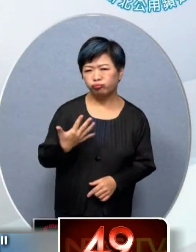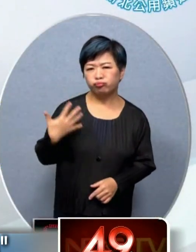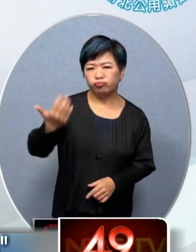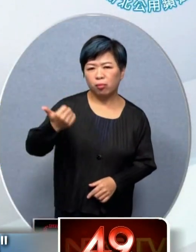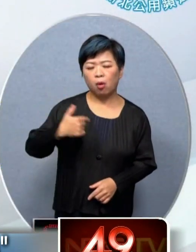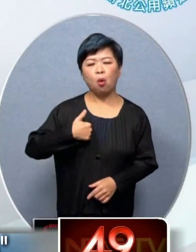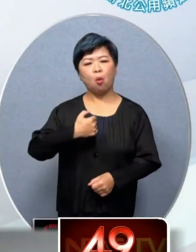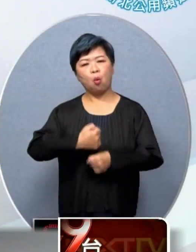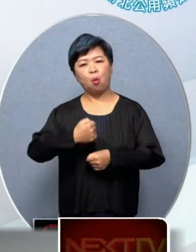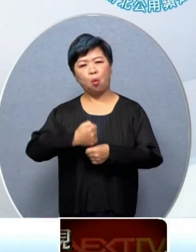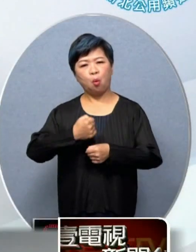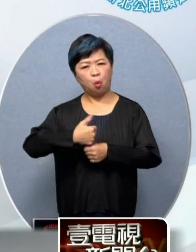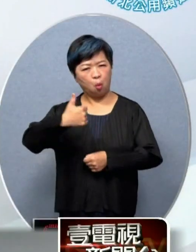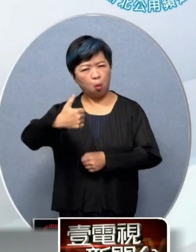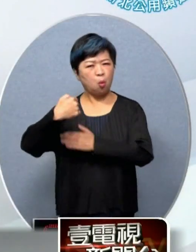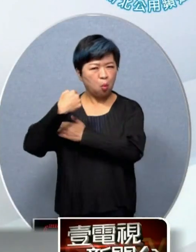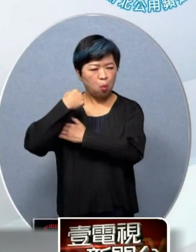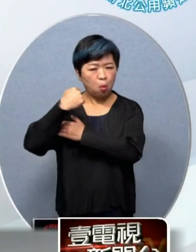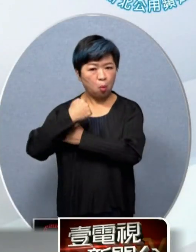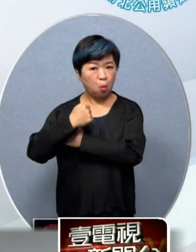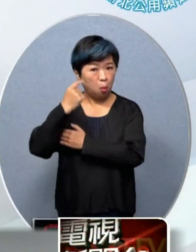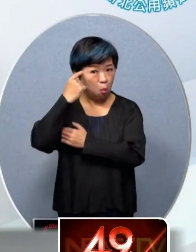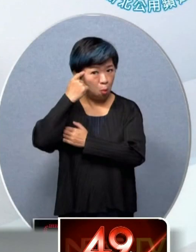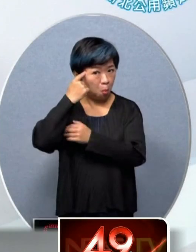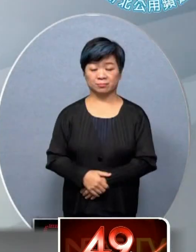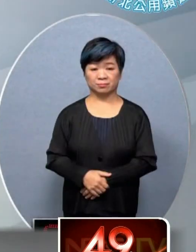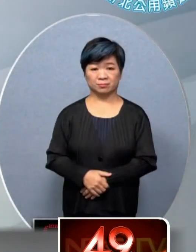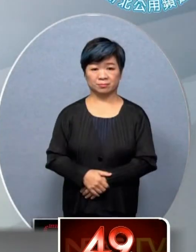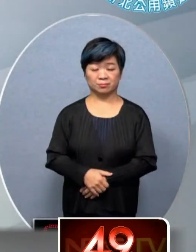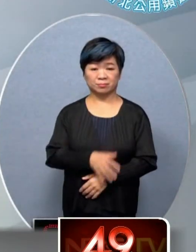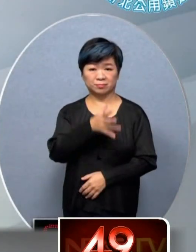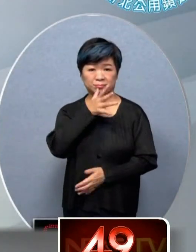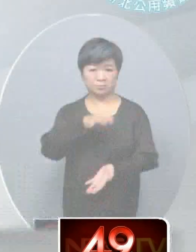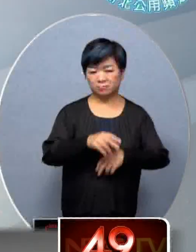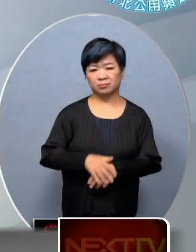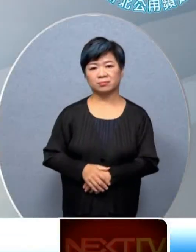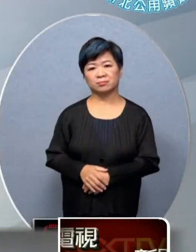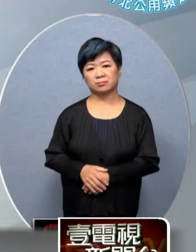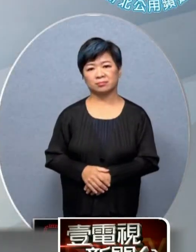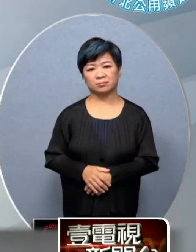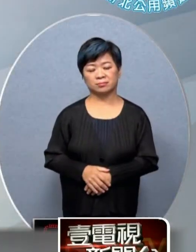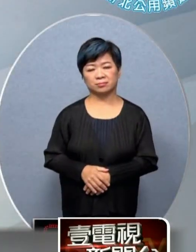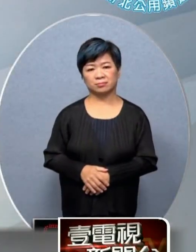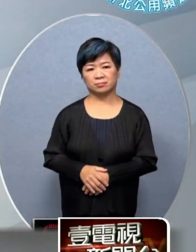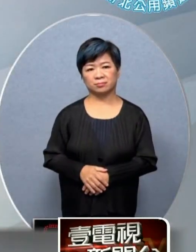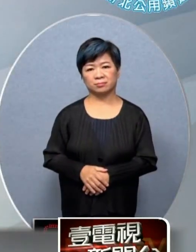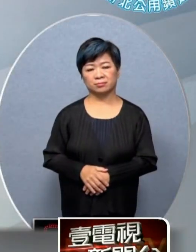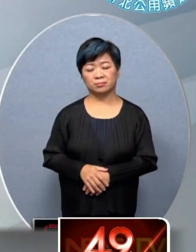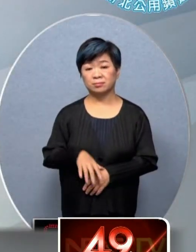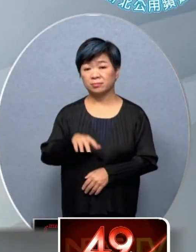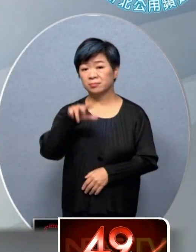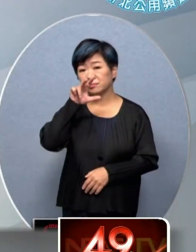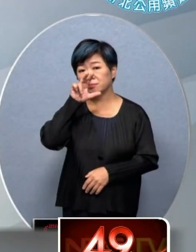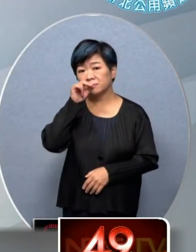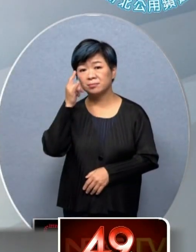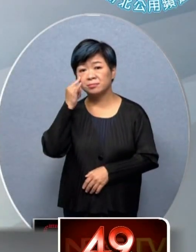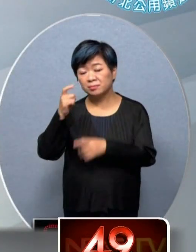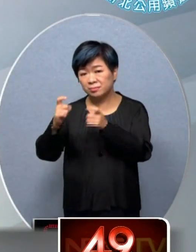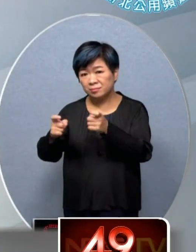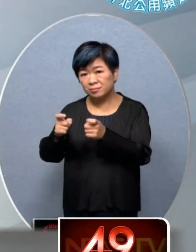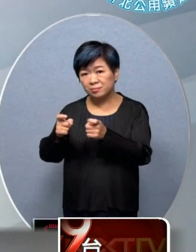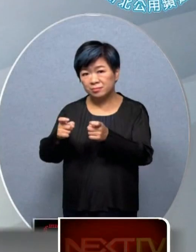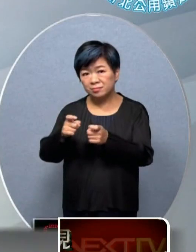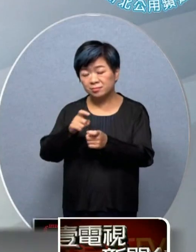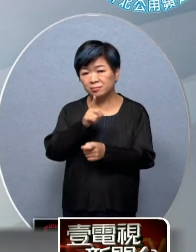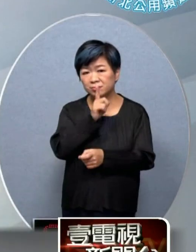事，但想的却是2024。 三行变14行，鸭母港讲成在